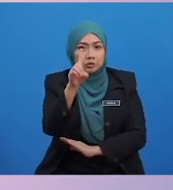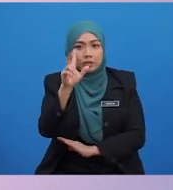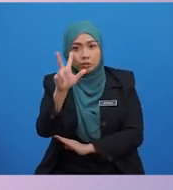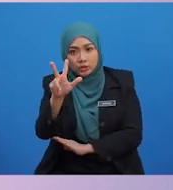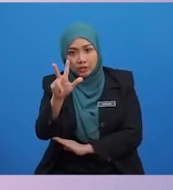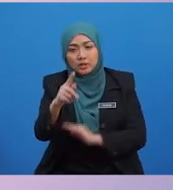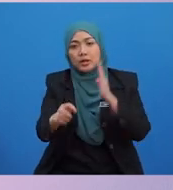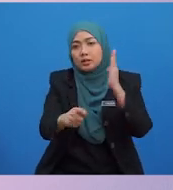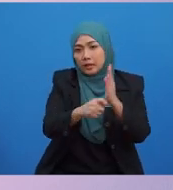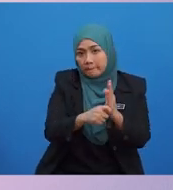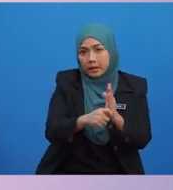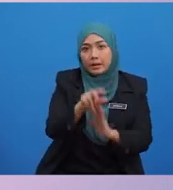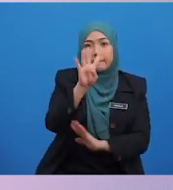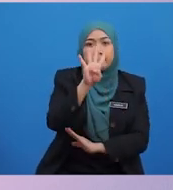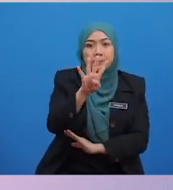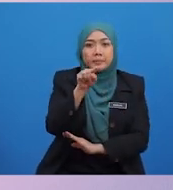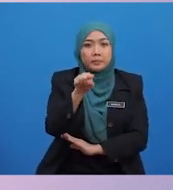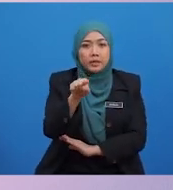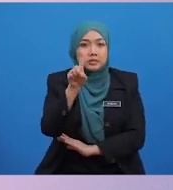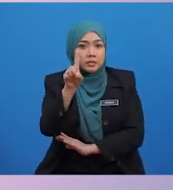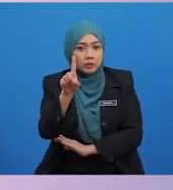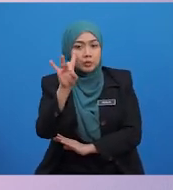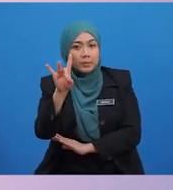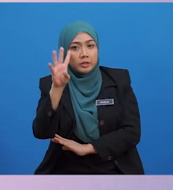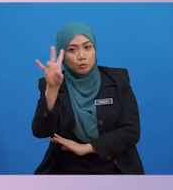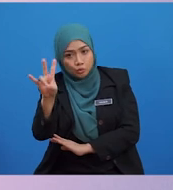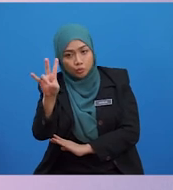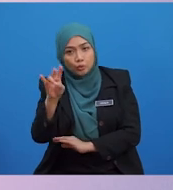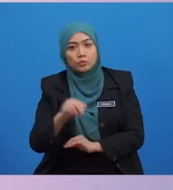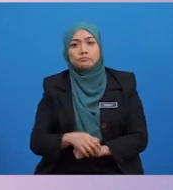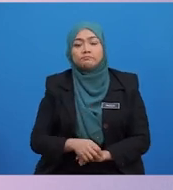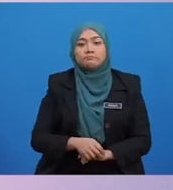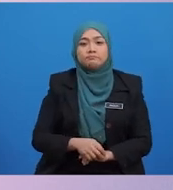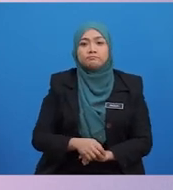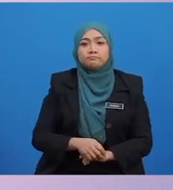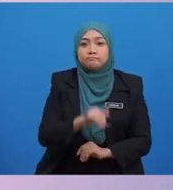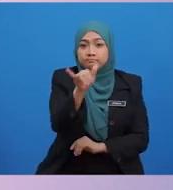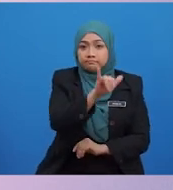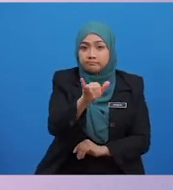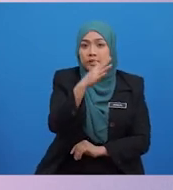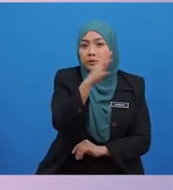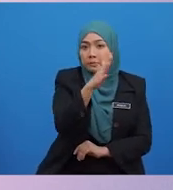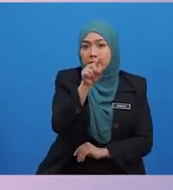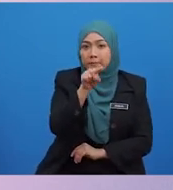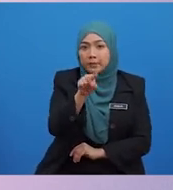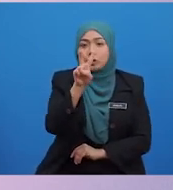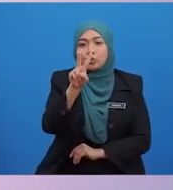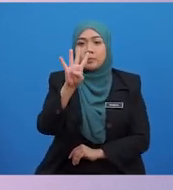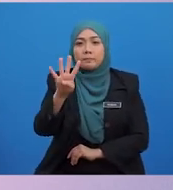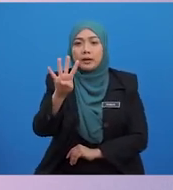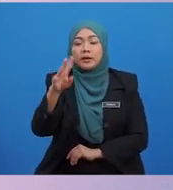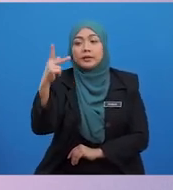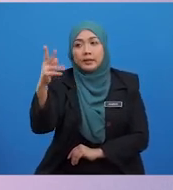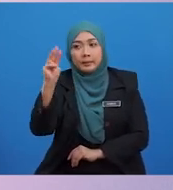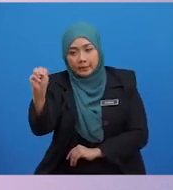187 yaitu 15 perpuluhan 24 KM bagus kamu semua telah dapat